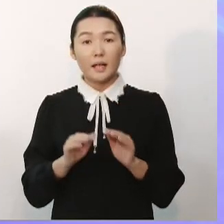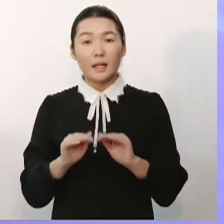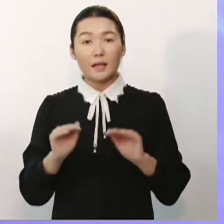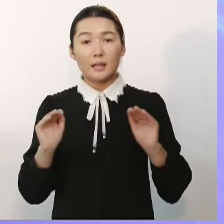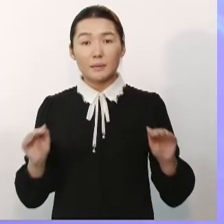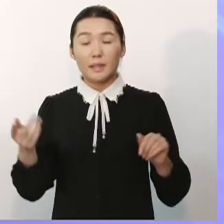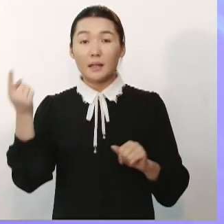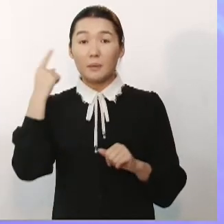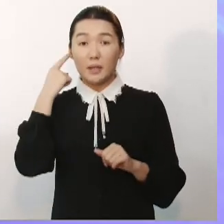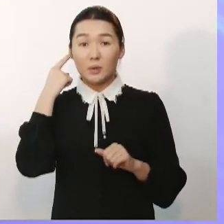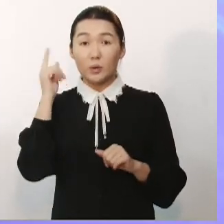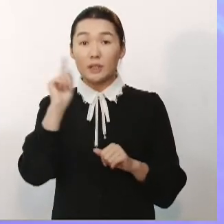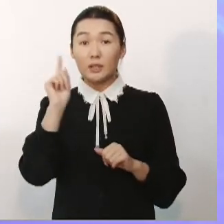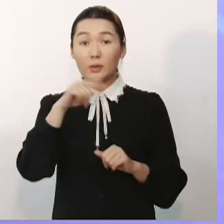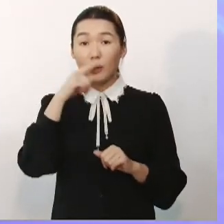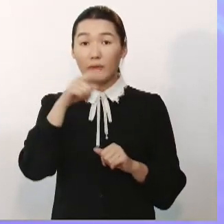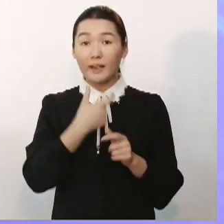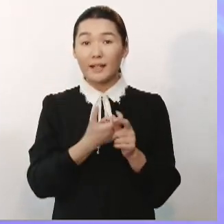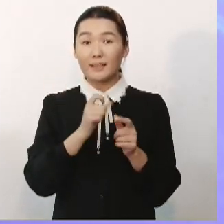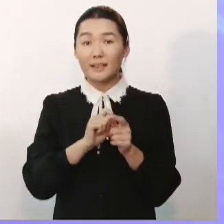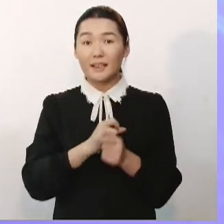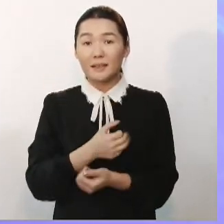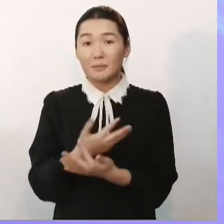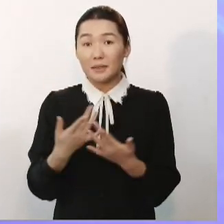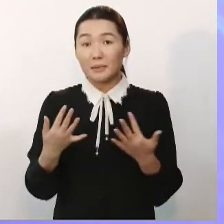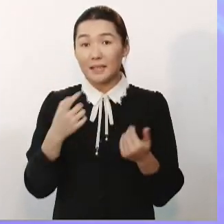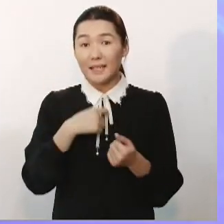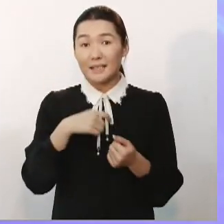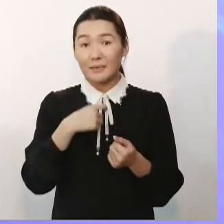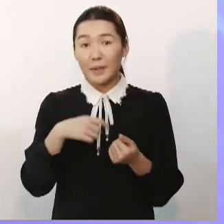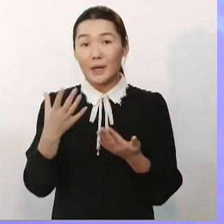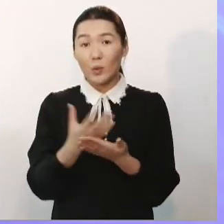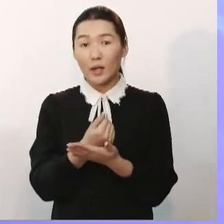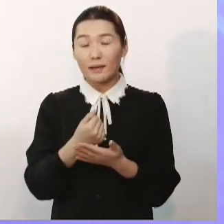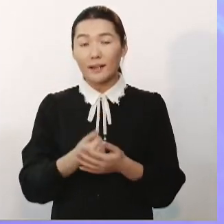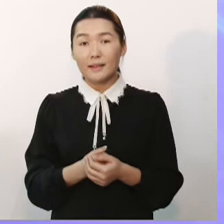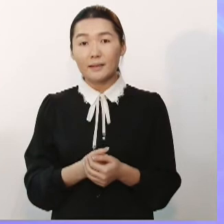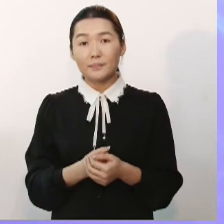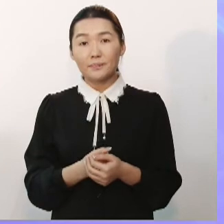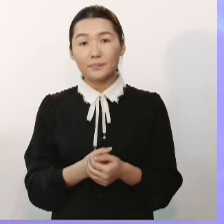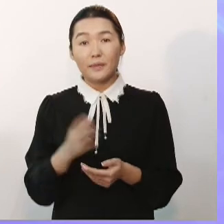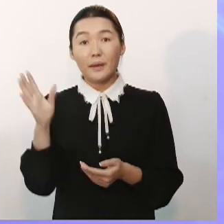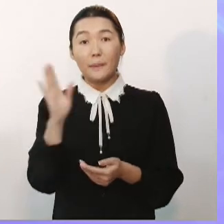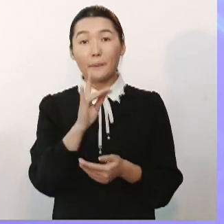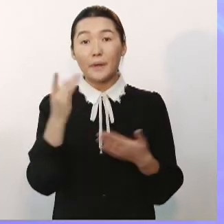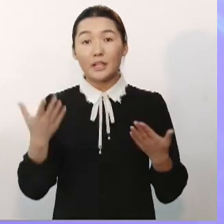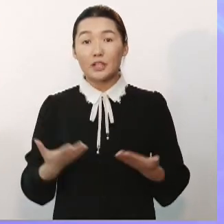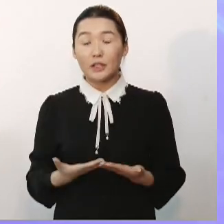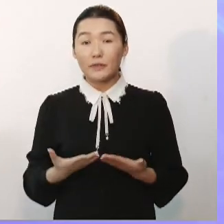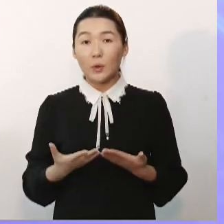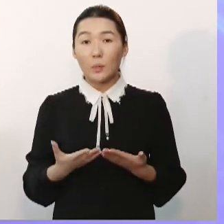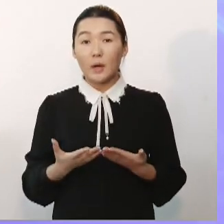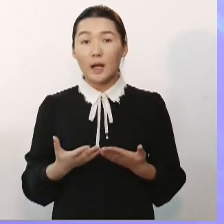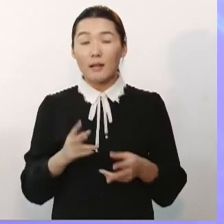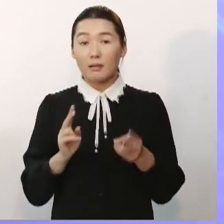Ребята, послушайте, что говорят эти предметы о себе, и угадайте их. Мы живем на